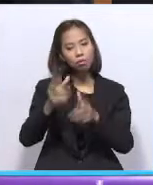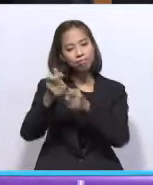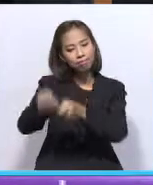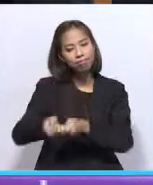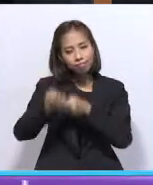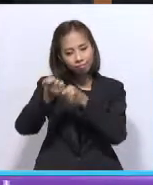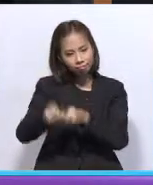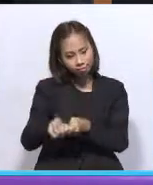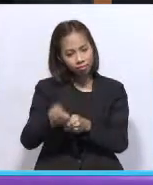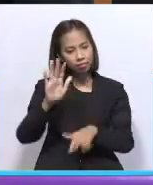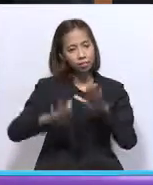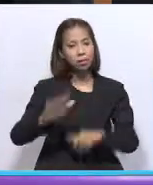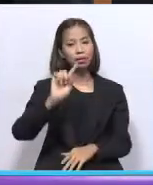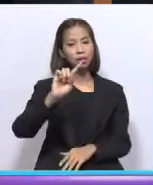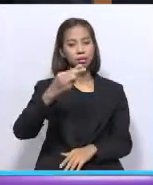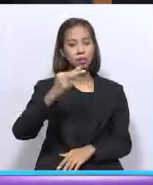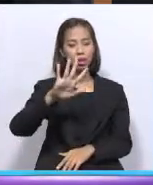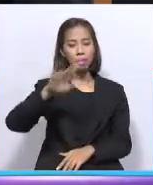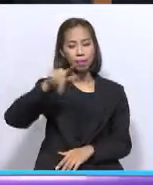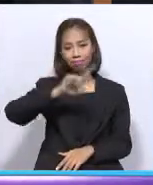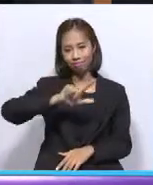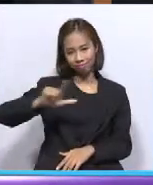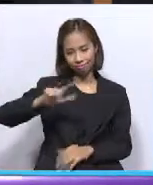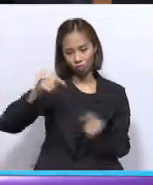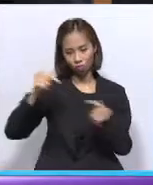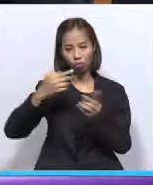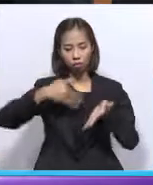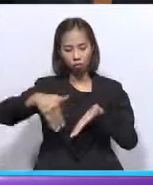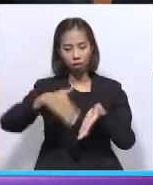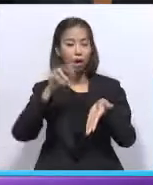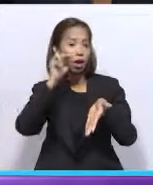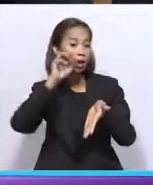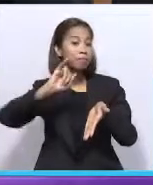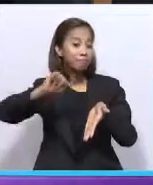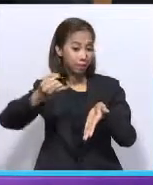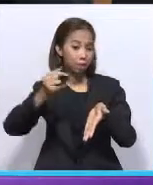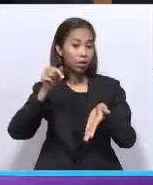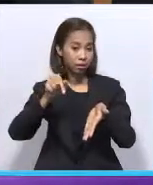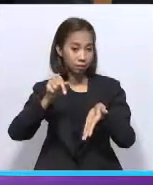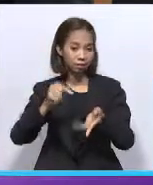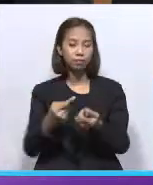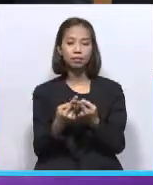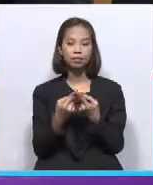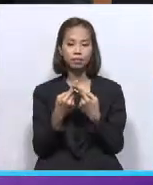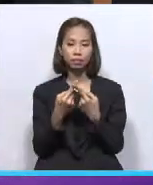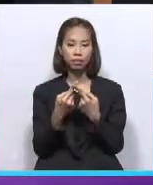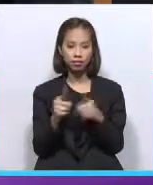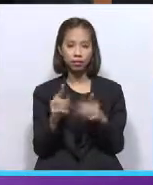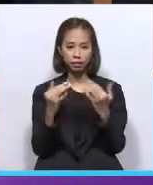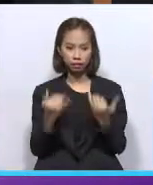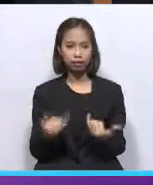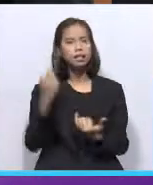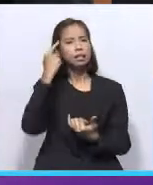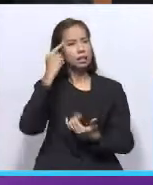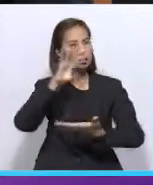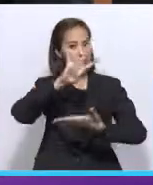ใช้ประมาณสัก 15,000 กว่าล้านในลุ่มน้ำเจ้าพระยานะในขณะที่เราเตรียมวางแผน